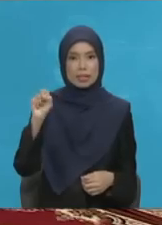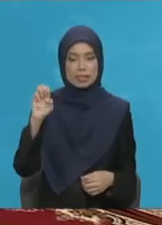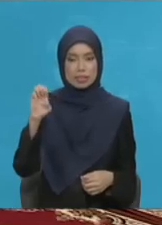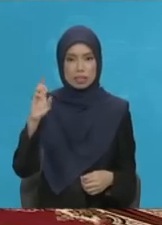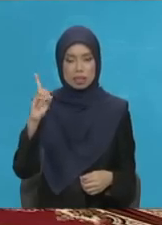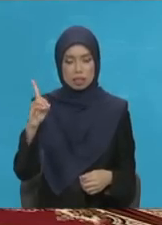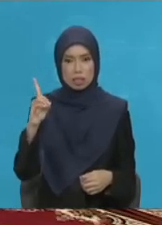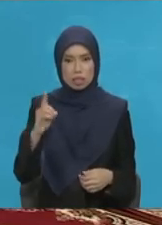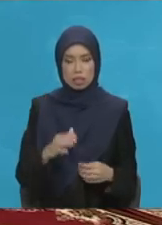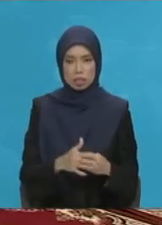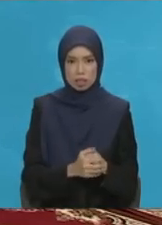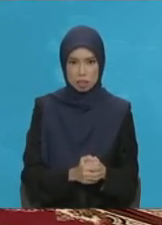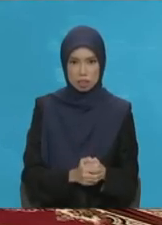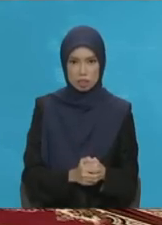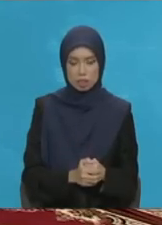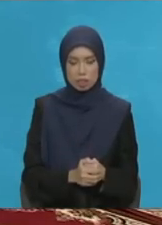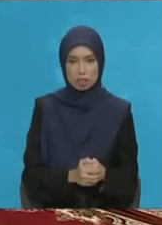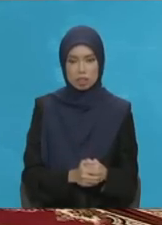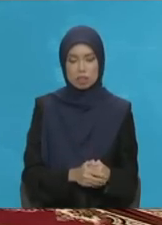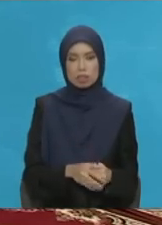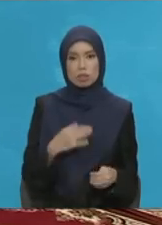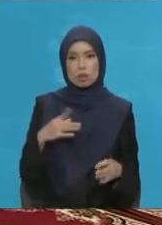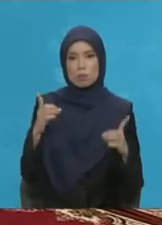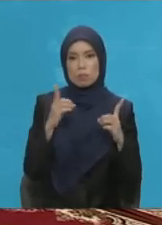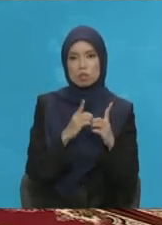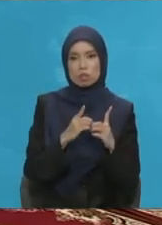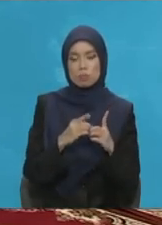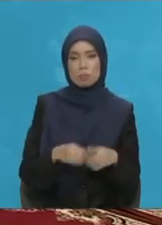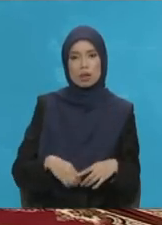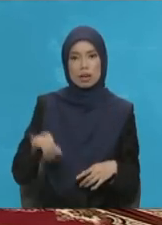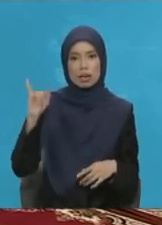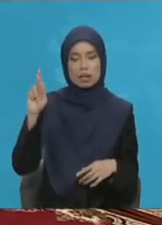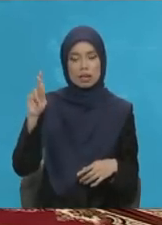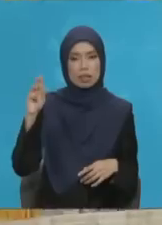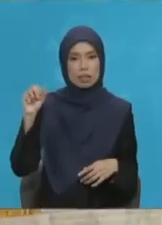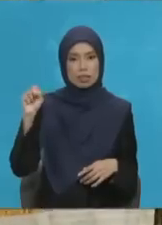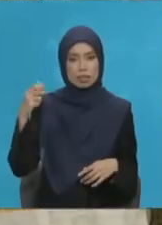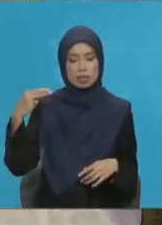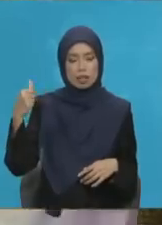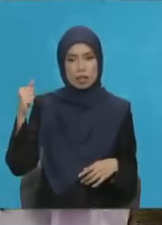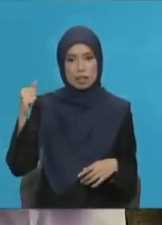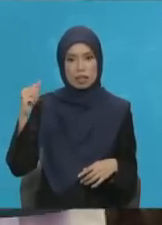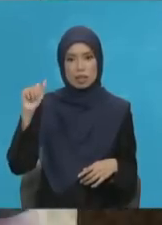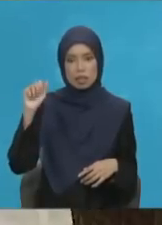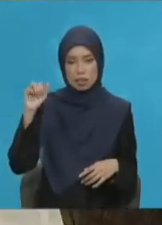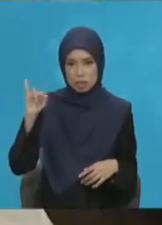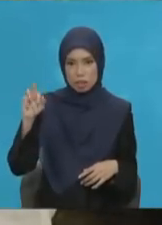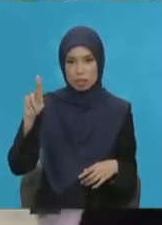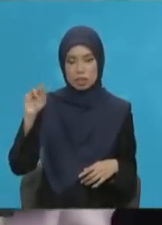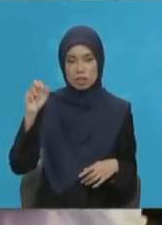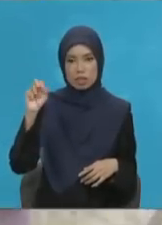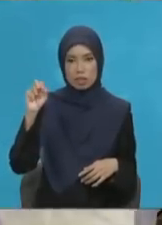amat Mulia Pangeran Maharaja Setia Laila dirajat Pangeran anak Haji Abdul Rahim bahwa tanda